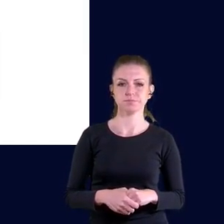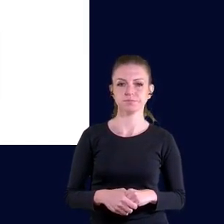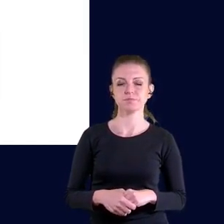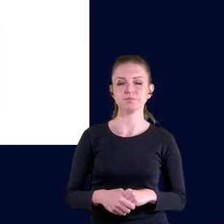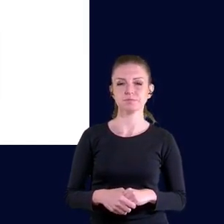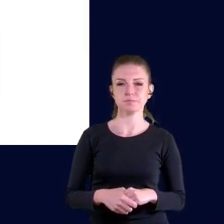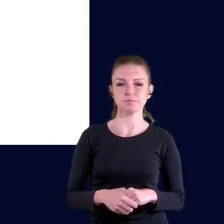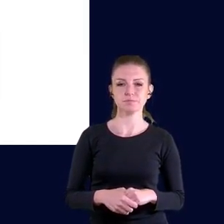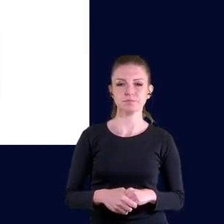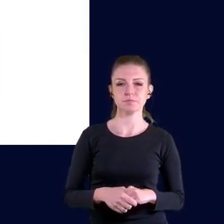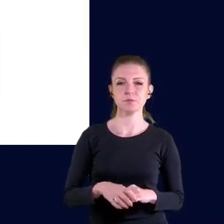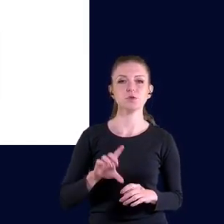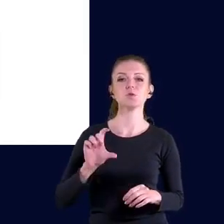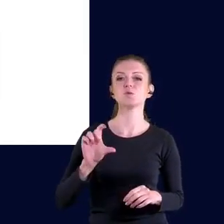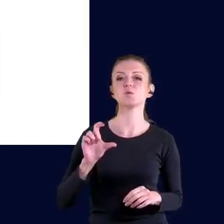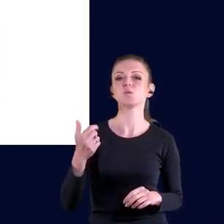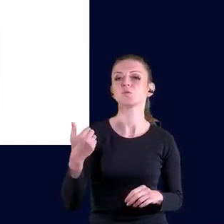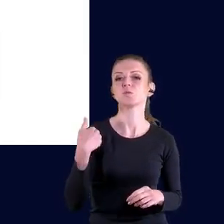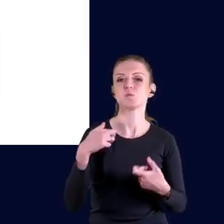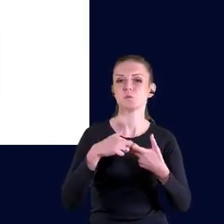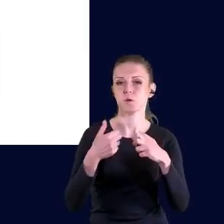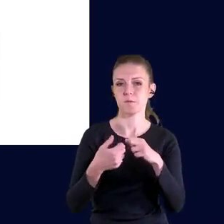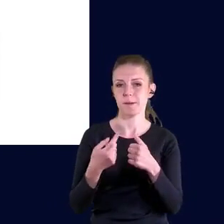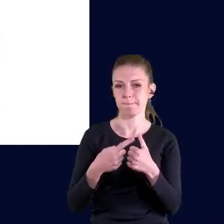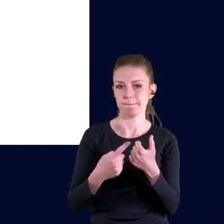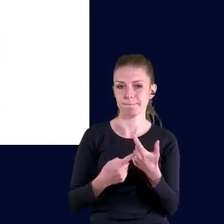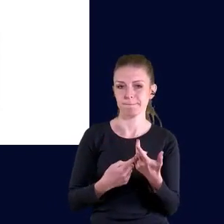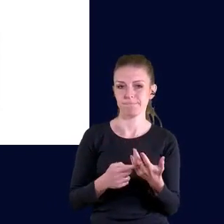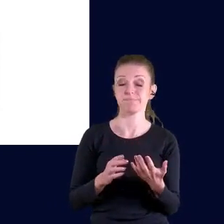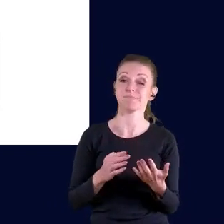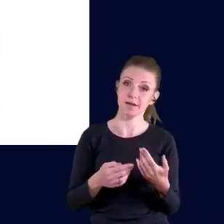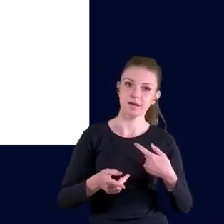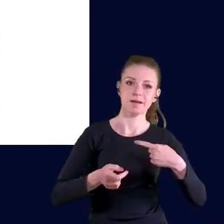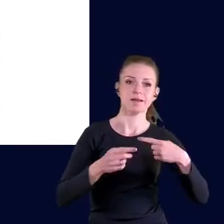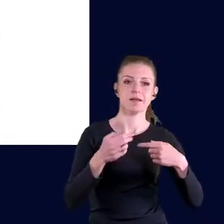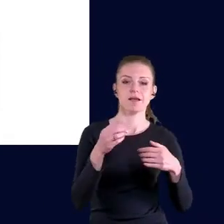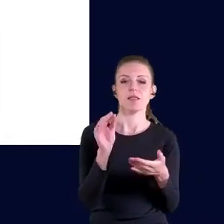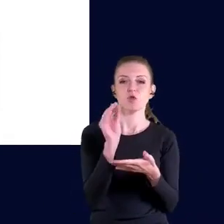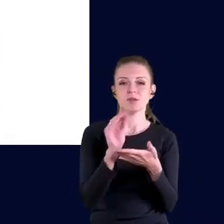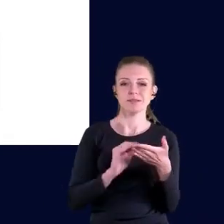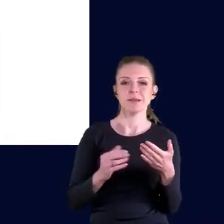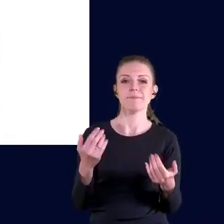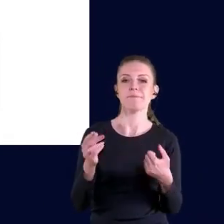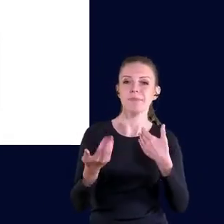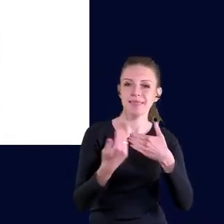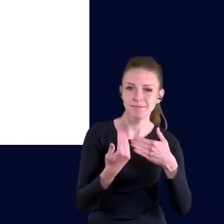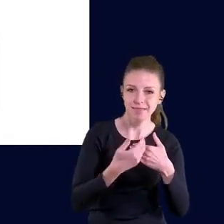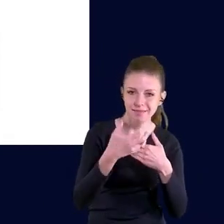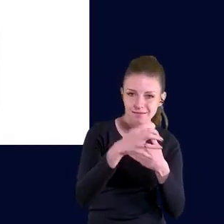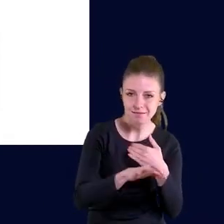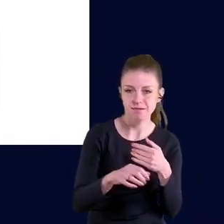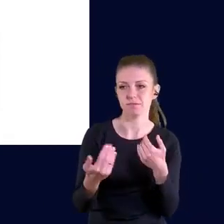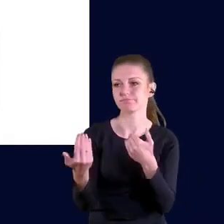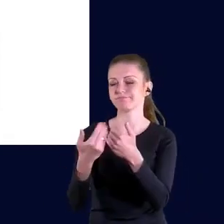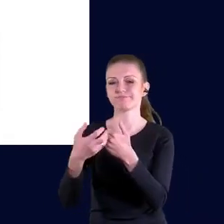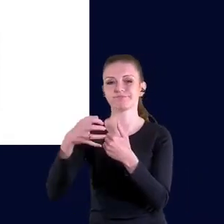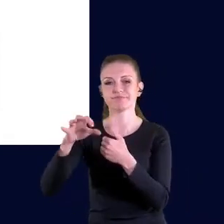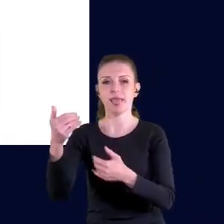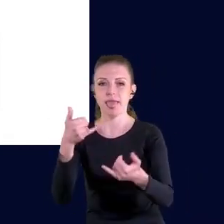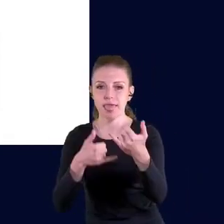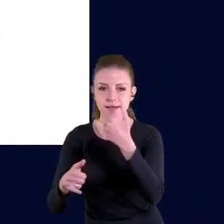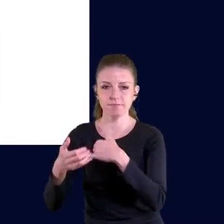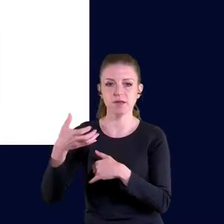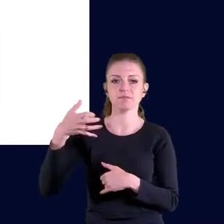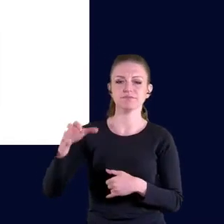trafiliśmy przede wszystkim dużym wyzwaniem na pewno była nutacja matematyk matematyczna chemiczna jakiś operatory